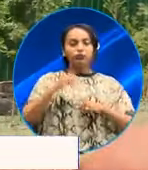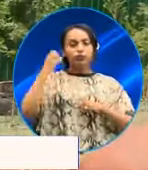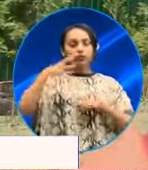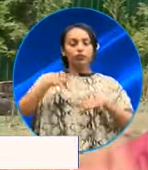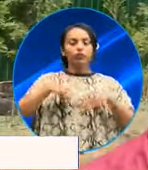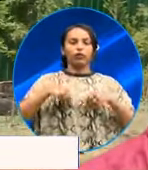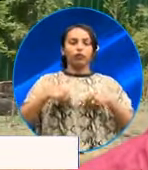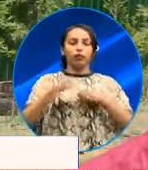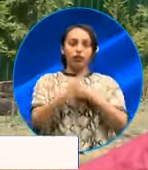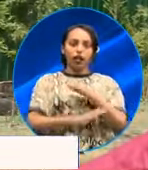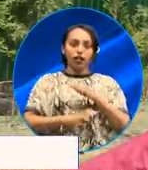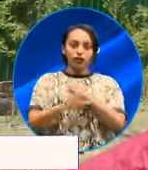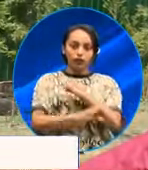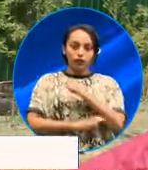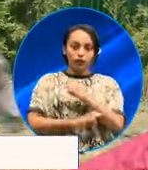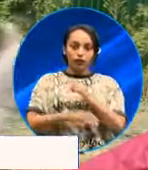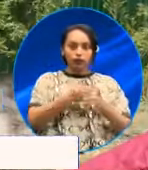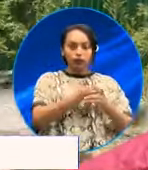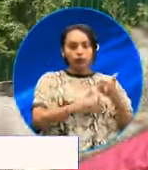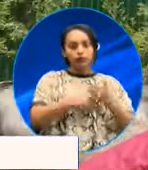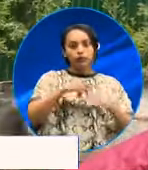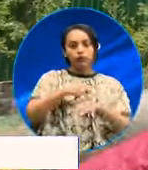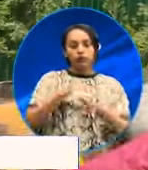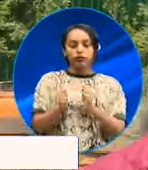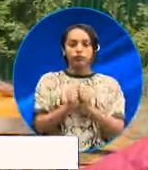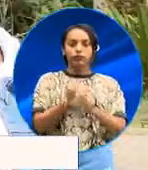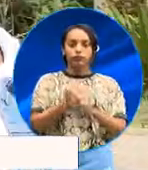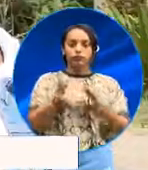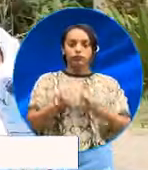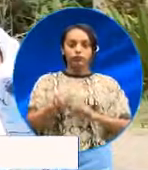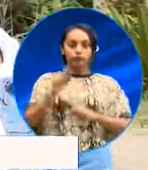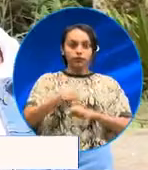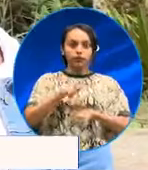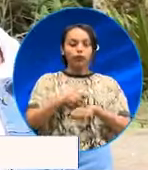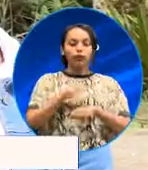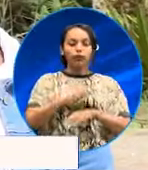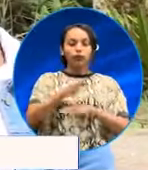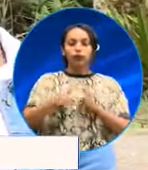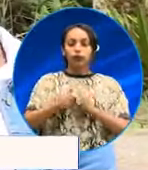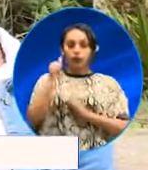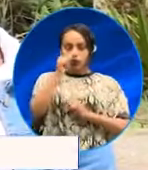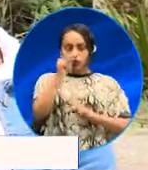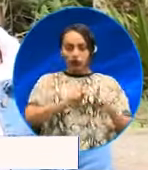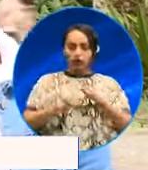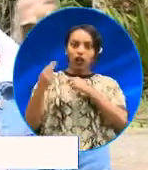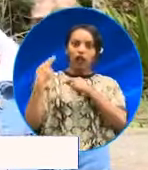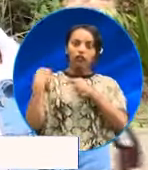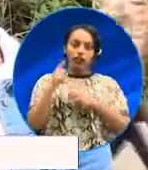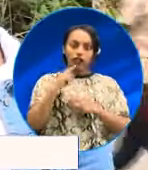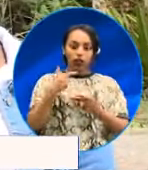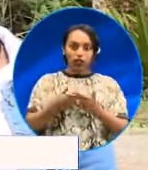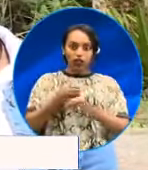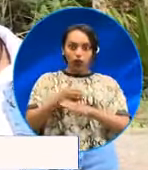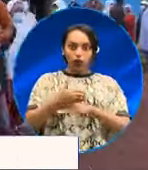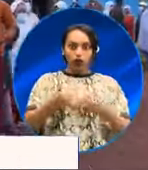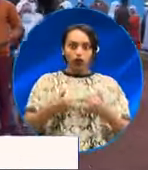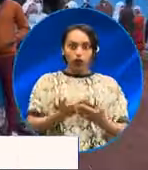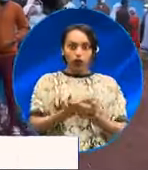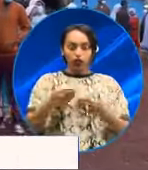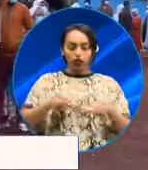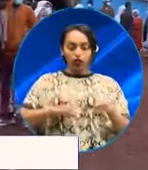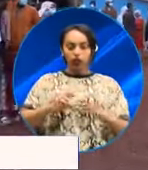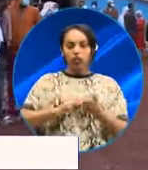በጸጋ ተቀብዬ ሀገርን የሚገነባ ፓርቲ ጋር መስራት መቻል አለብኝ። ፓርቲዎችም የሁሉም የኢትዮጵያ ህዝብ ኃላፊነት ነው። ከዚህ በኋላ ላለው